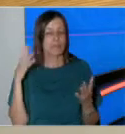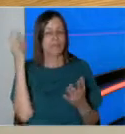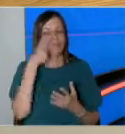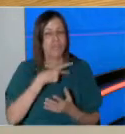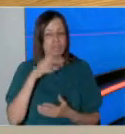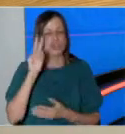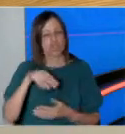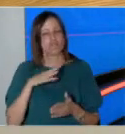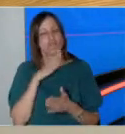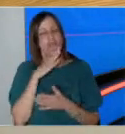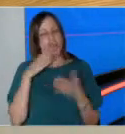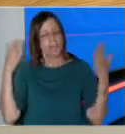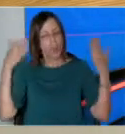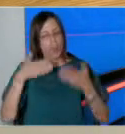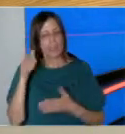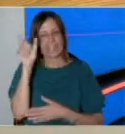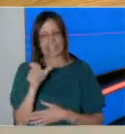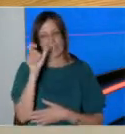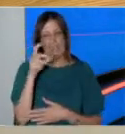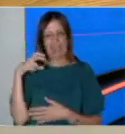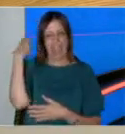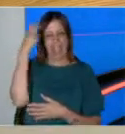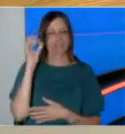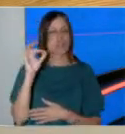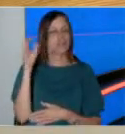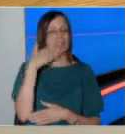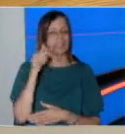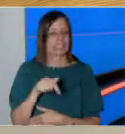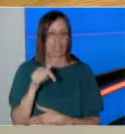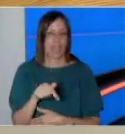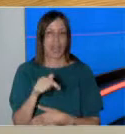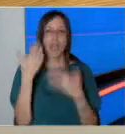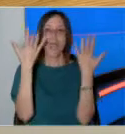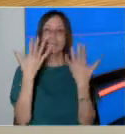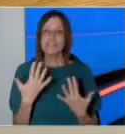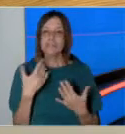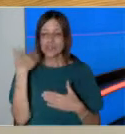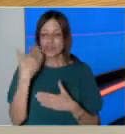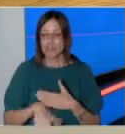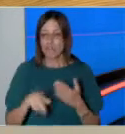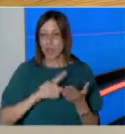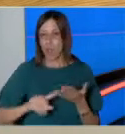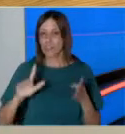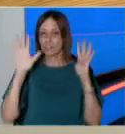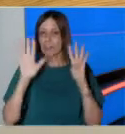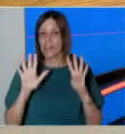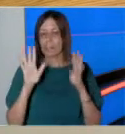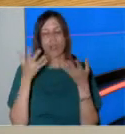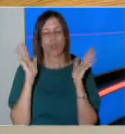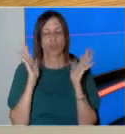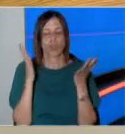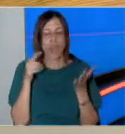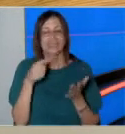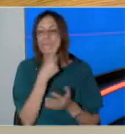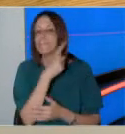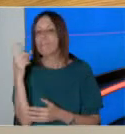בעיה שממוקדת באזרחי הערבים של מדינת ישראל. המספר עם תום חודש ספטמבר האיום והנורא